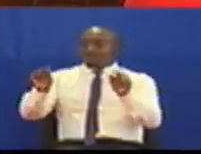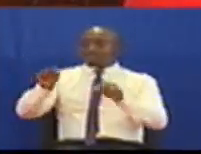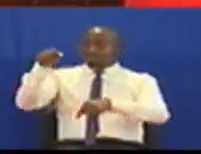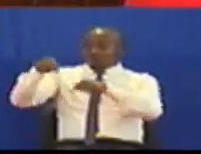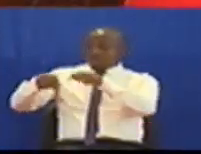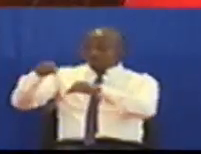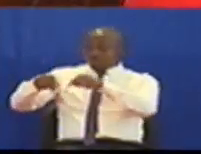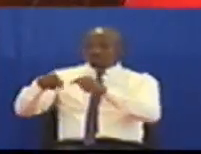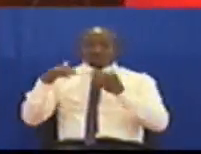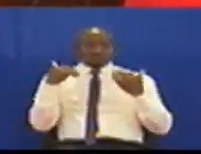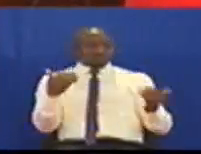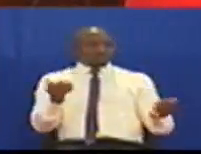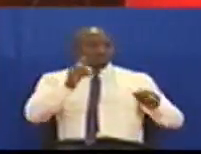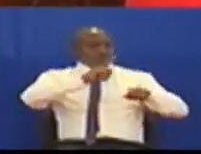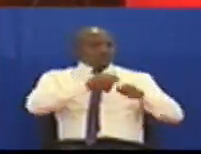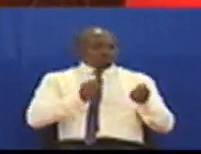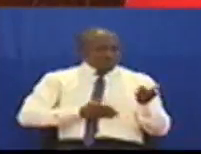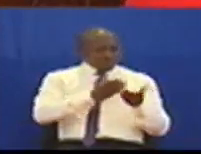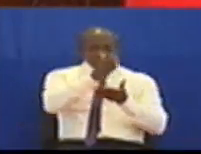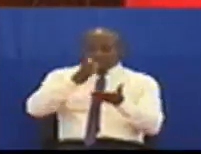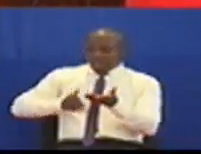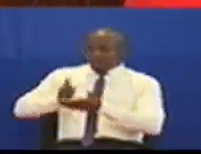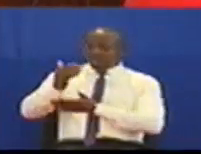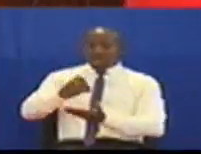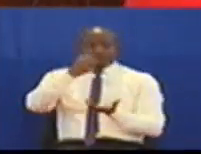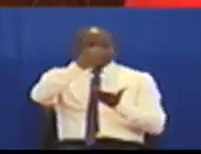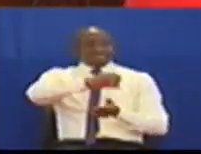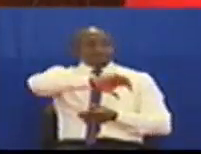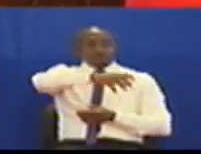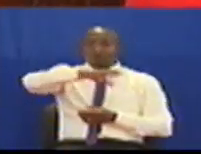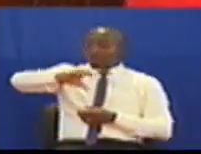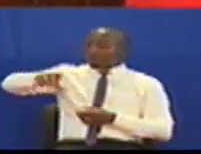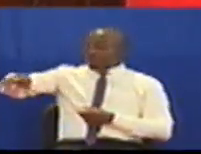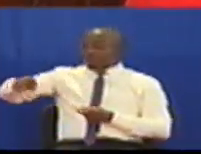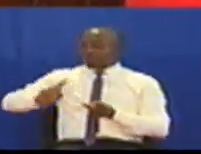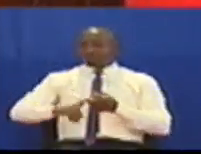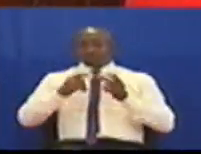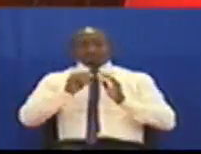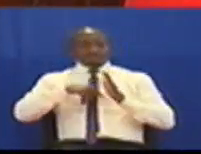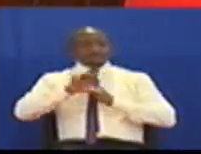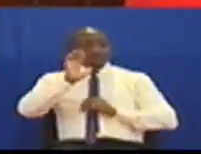walemavu. Lakini wakati tunapitia budget za mikoa, tunapitia na progress walio made katika mwaka